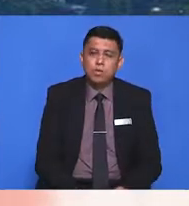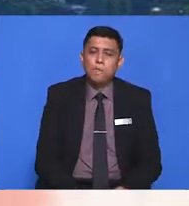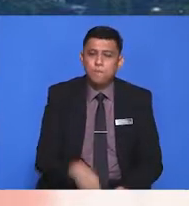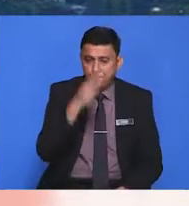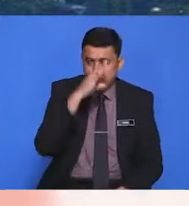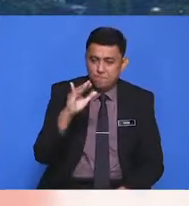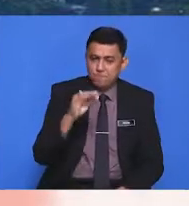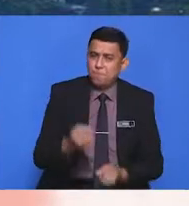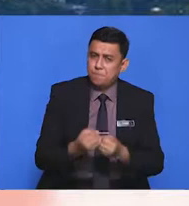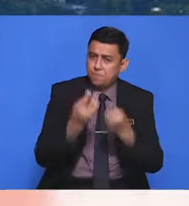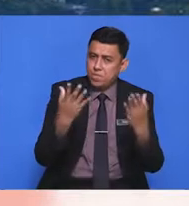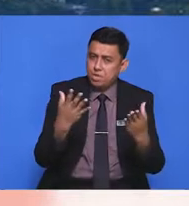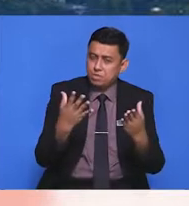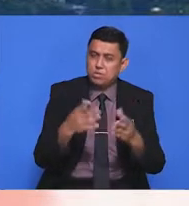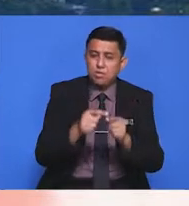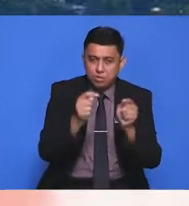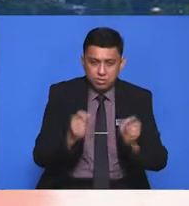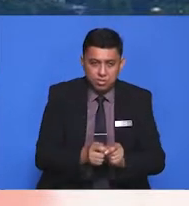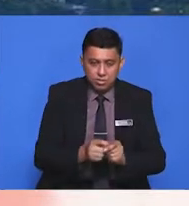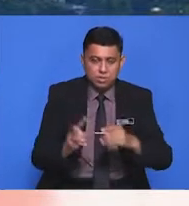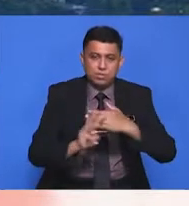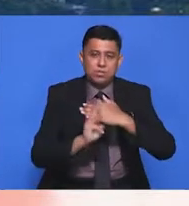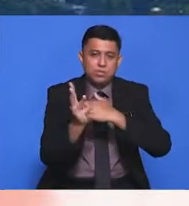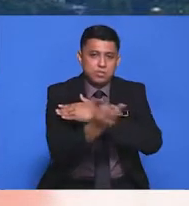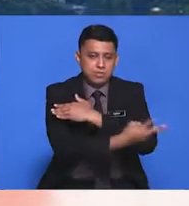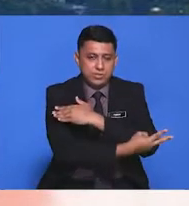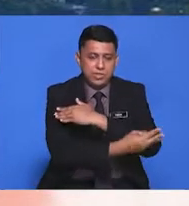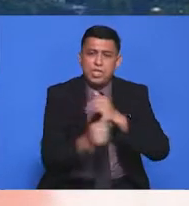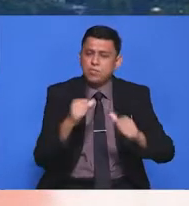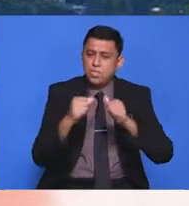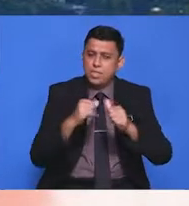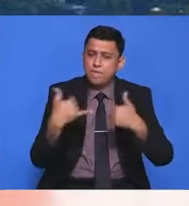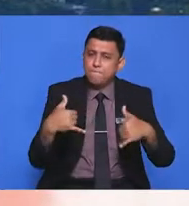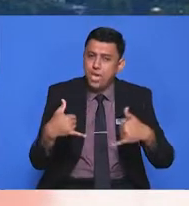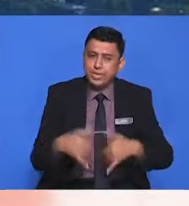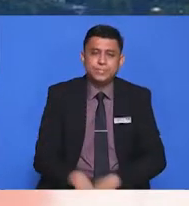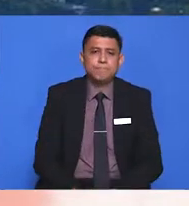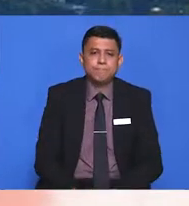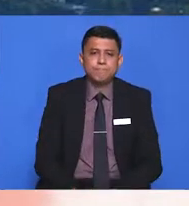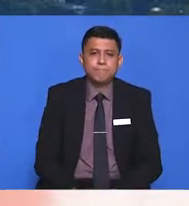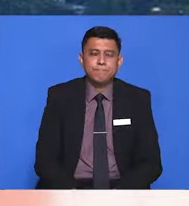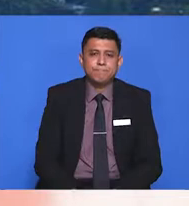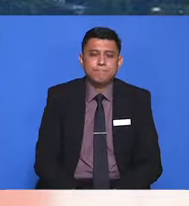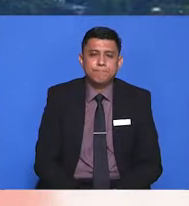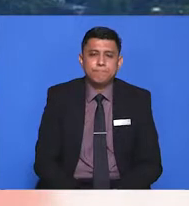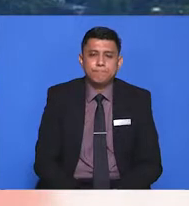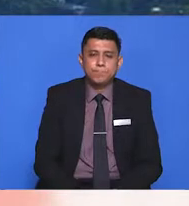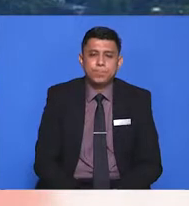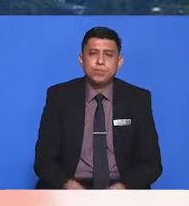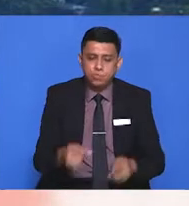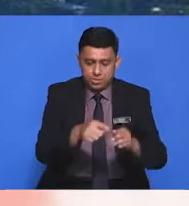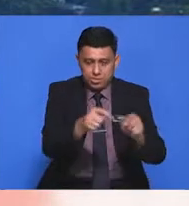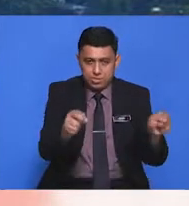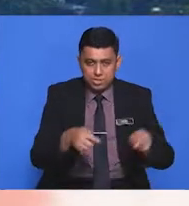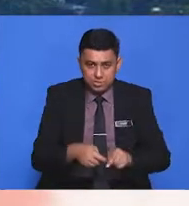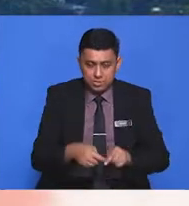bahawa banyaknya kediaman dan juga kawasan rekreasi serta pelancongan dibina di sekitar tasik ini. Tasik yang